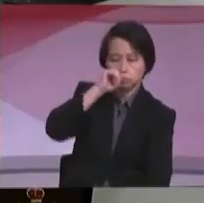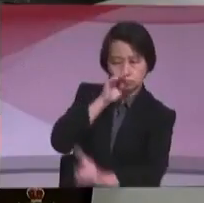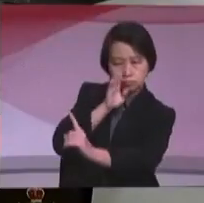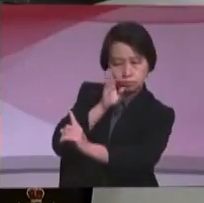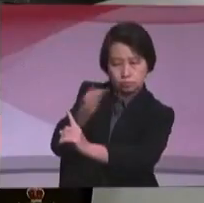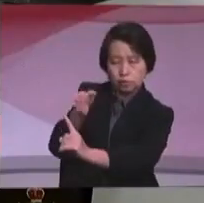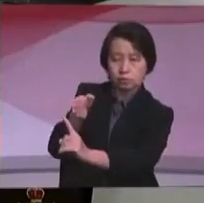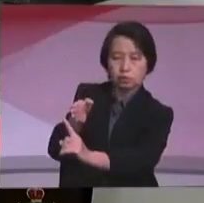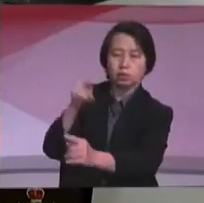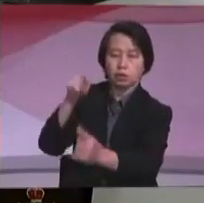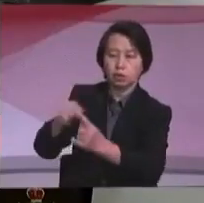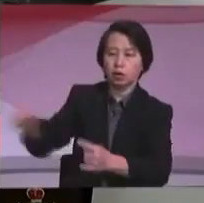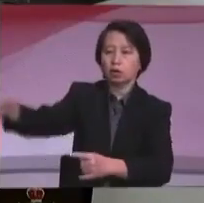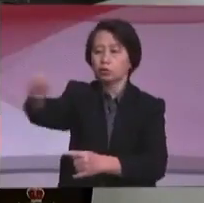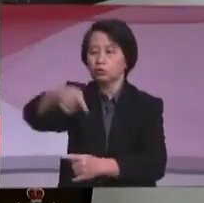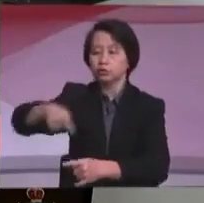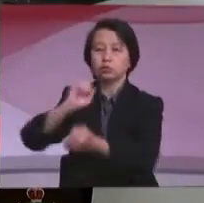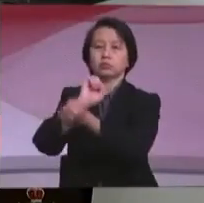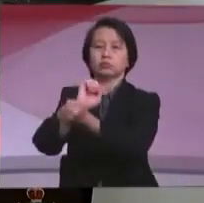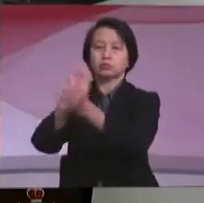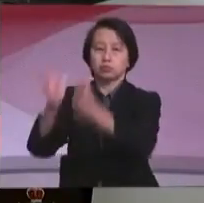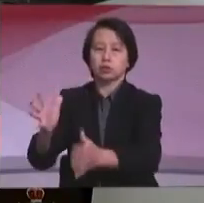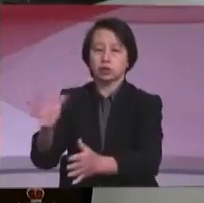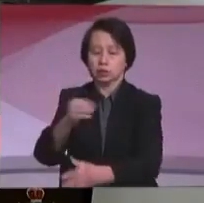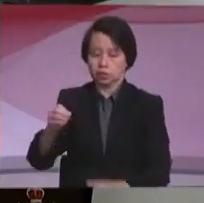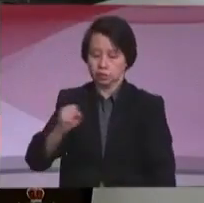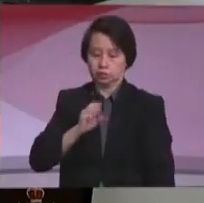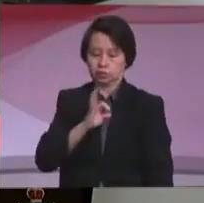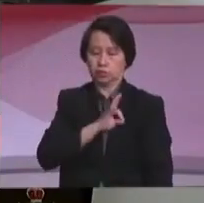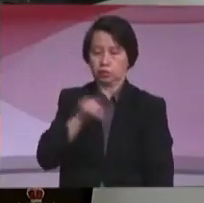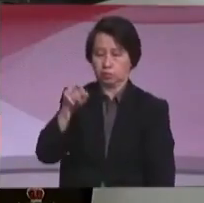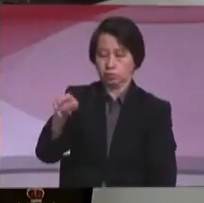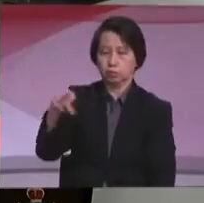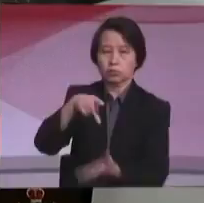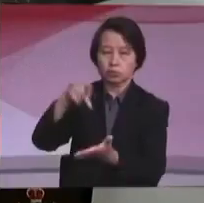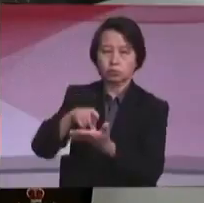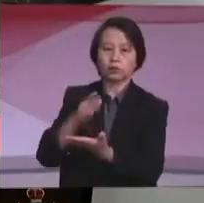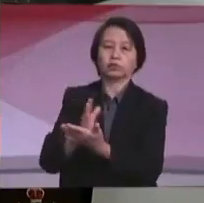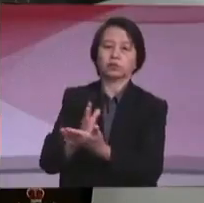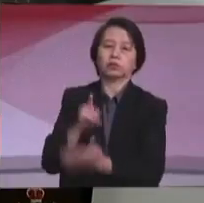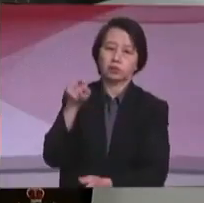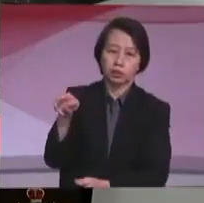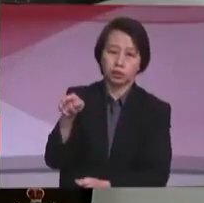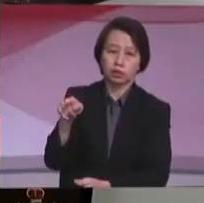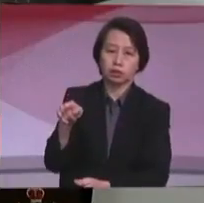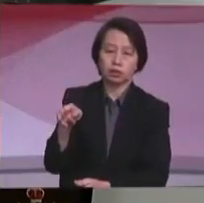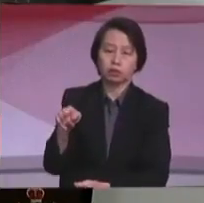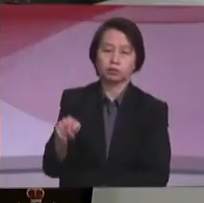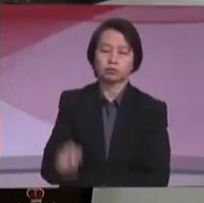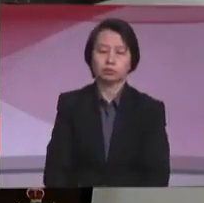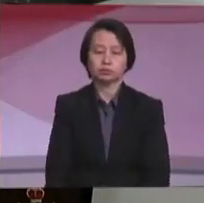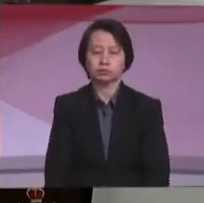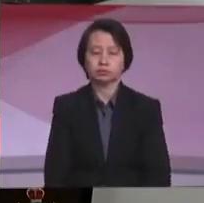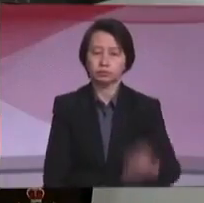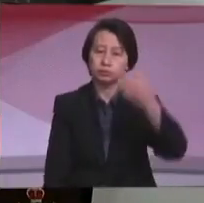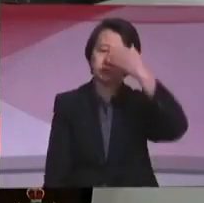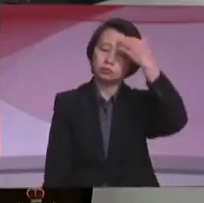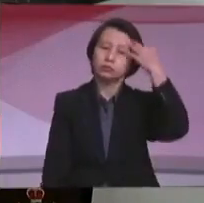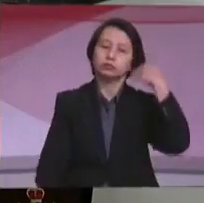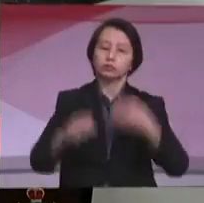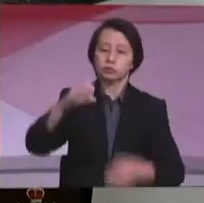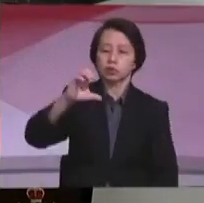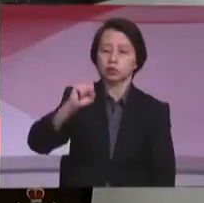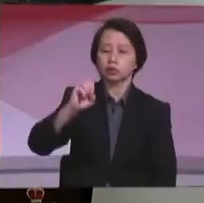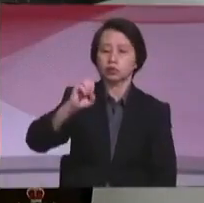bersasar kepada semua tahanan dan kaki tangan di pusat sementara tahanan sementara ini. SOP